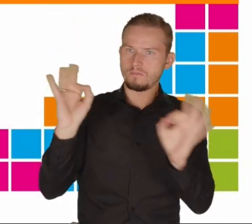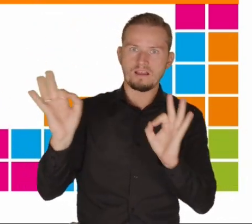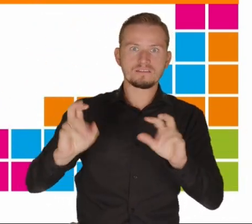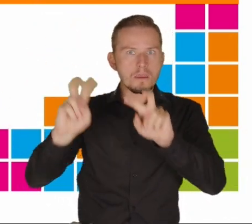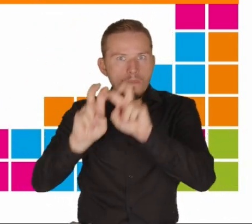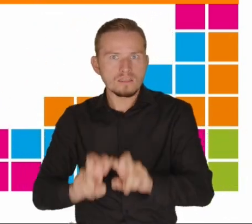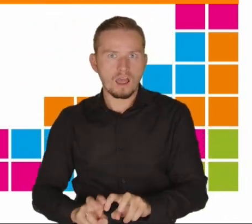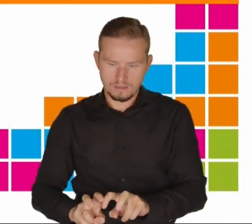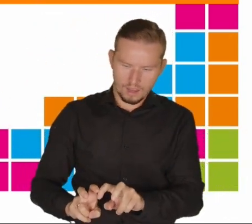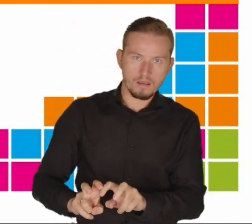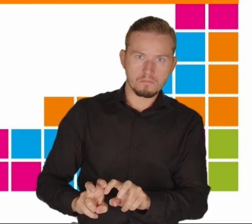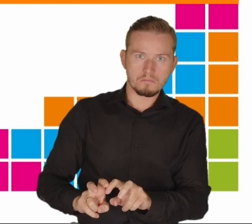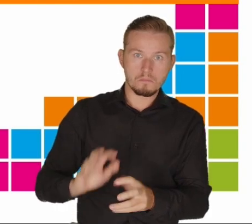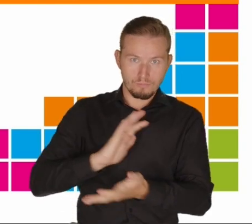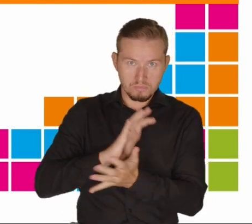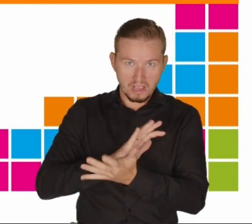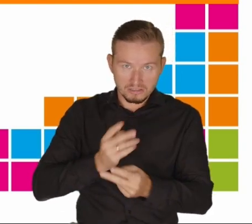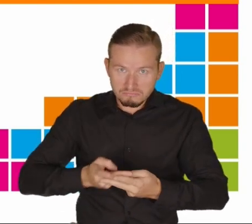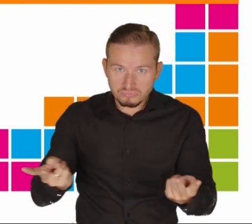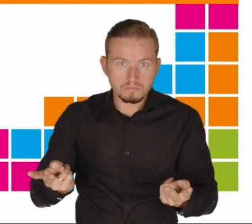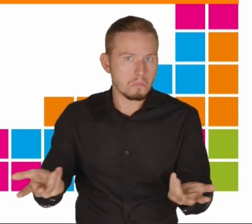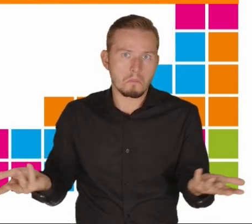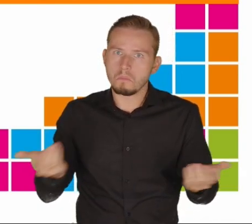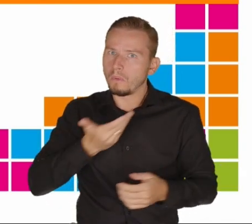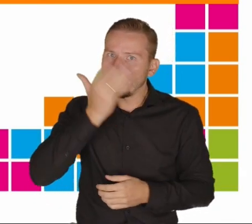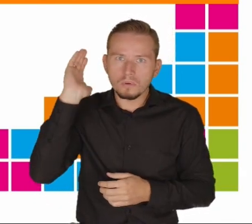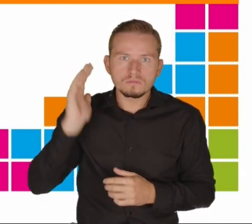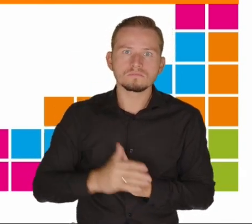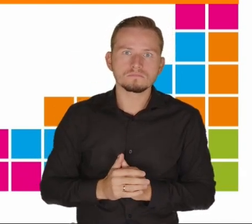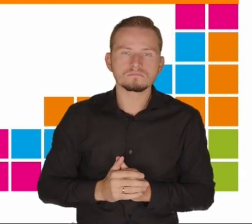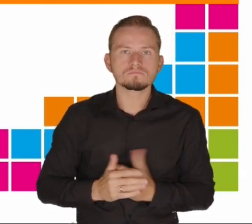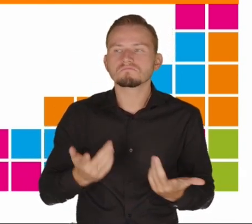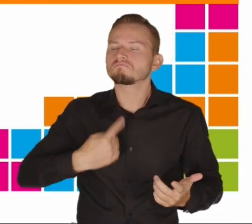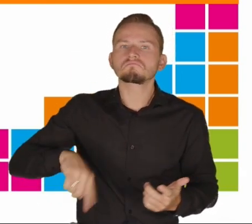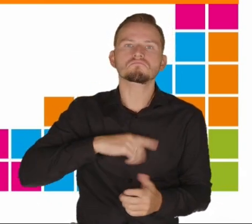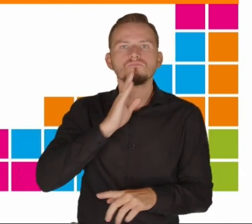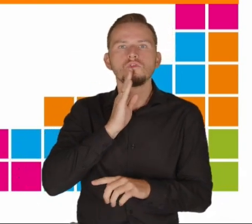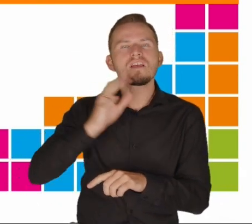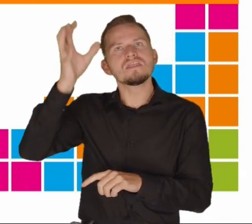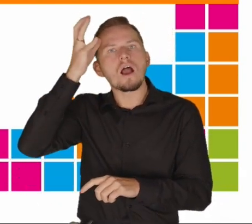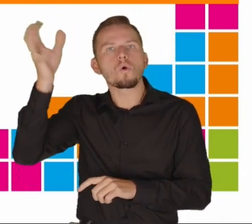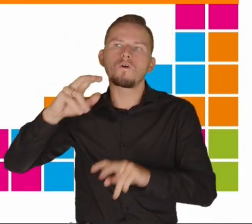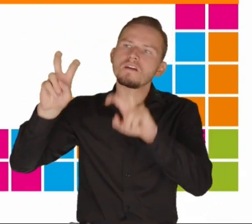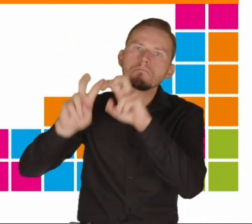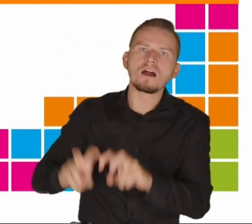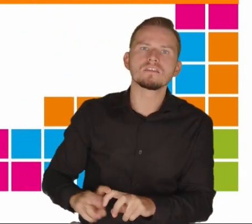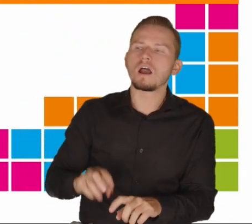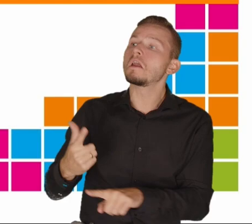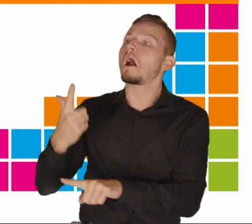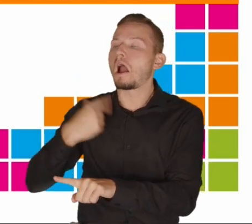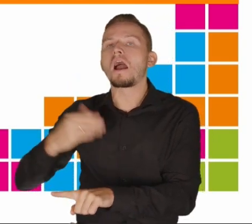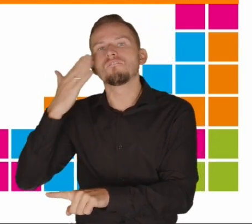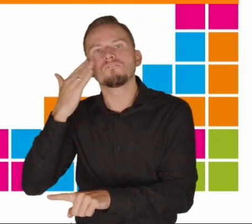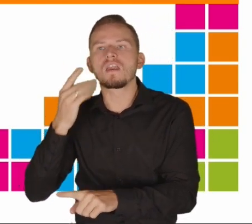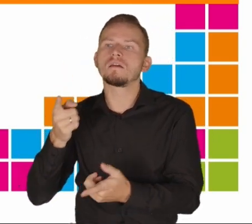tego, też dobrze zaprojektowanymi naukowo, które by mogły nam w jakiś bardziej jednoznaczny sposób powiedzieć,